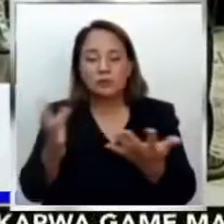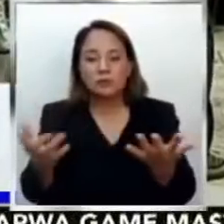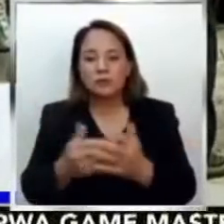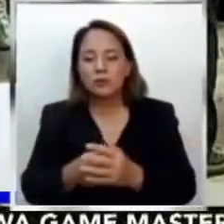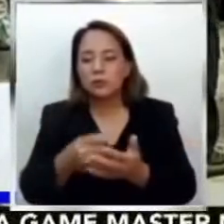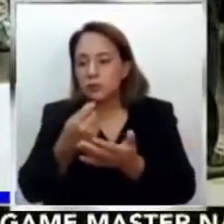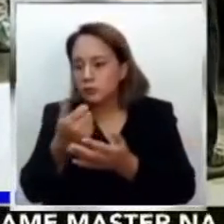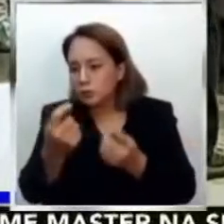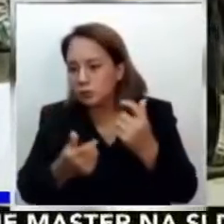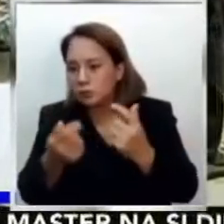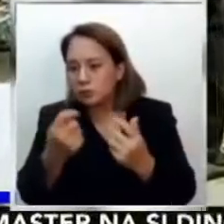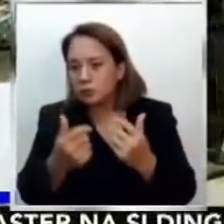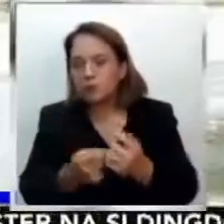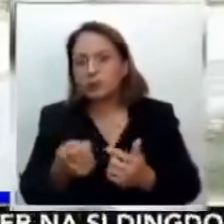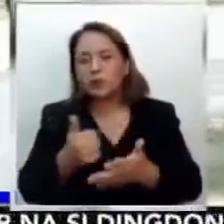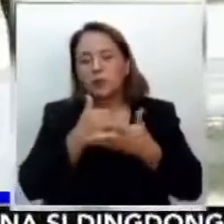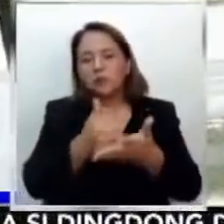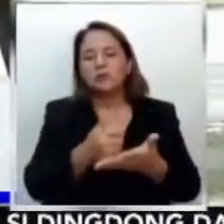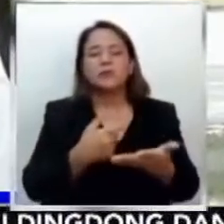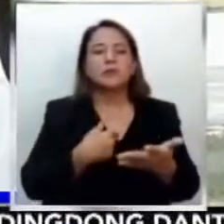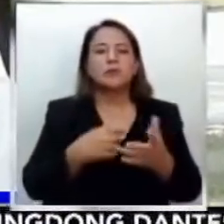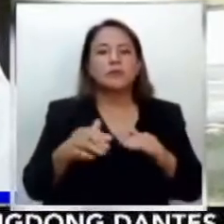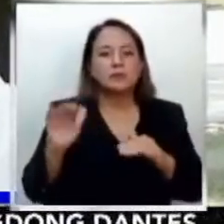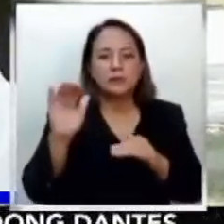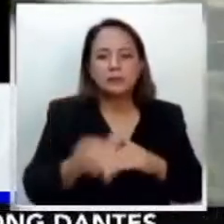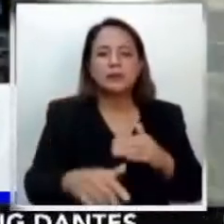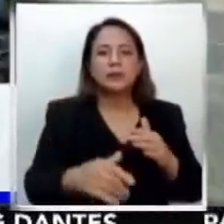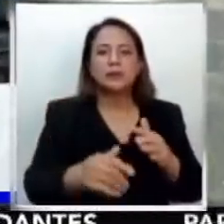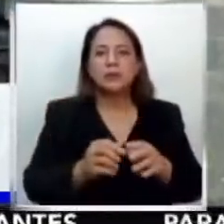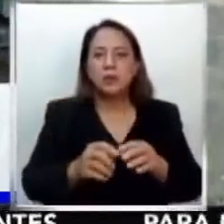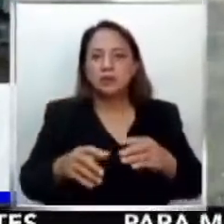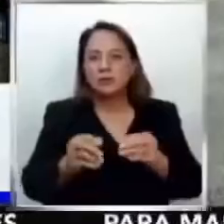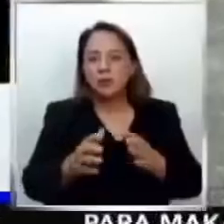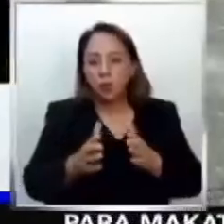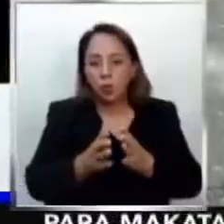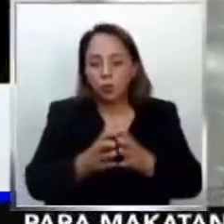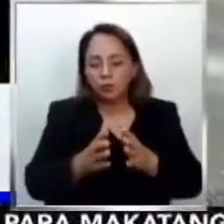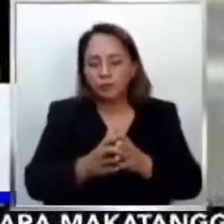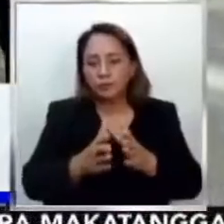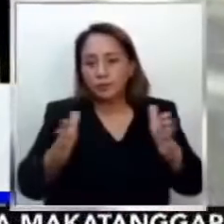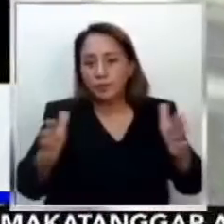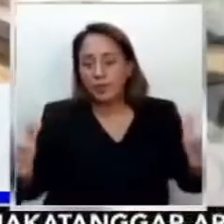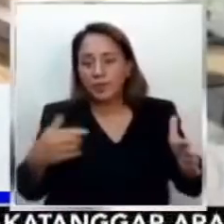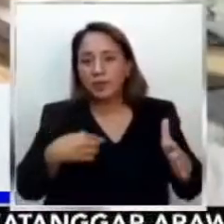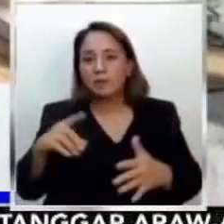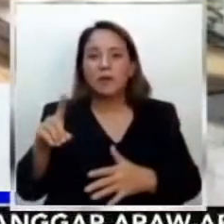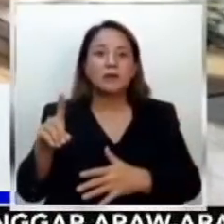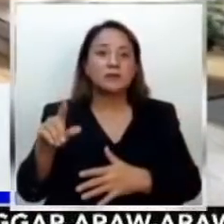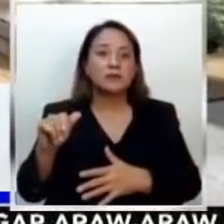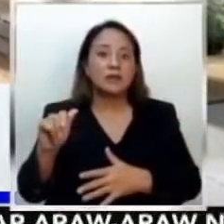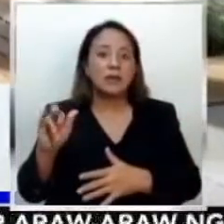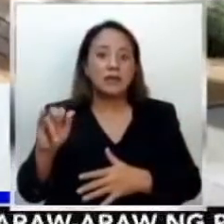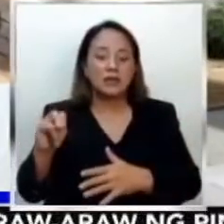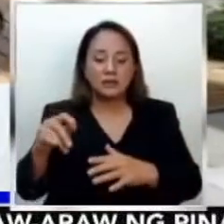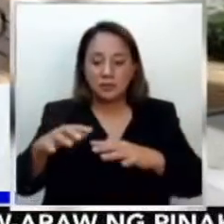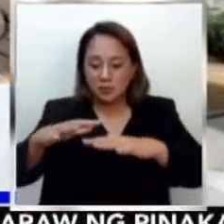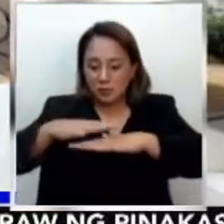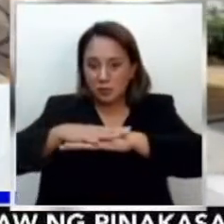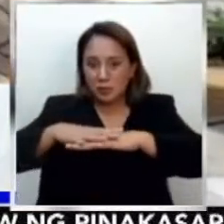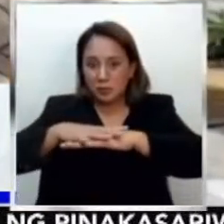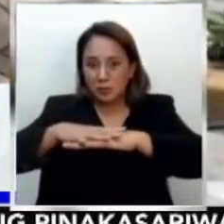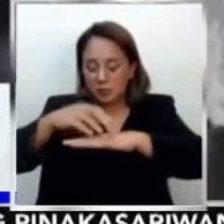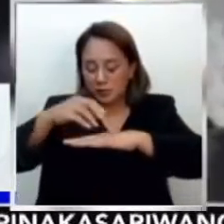kanilang mga hakbang para palawakin ang mga drainage system gaya ng sa Marcos Highway. Magdadagdag rin daw sila